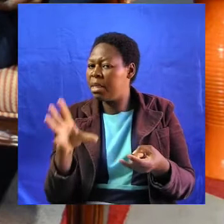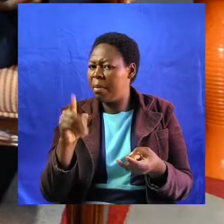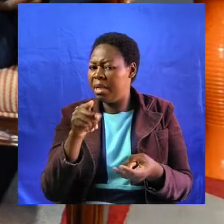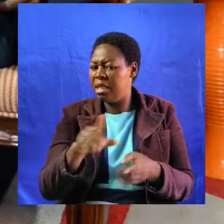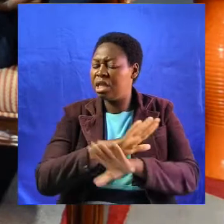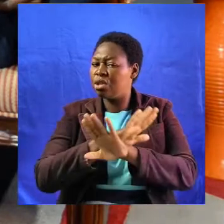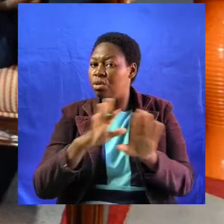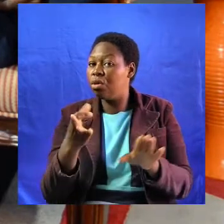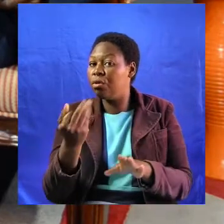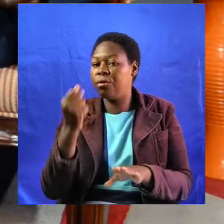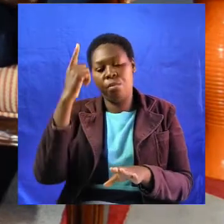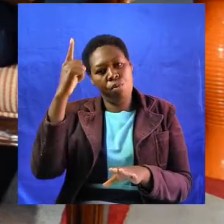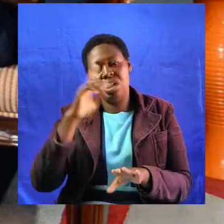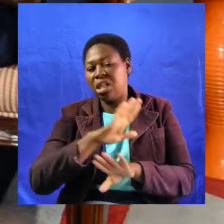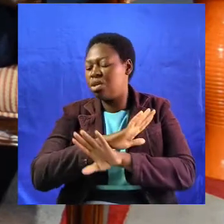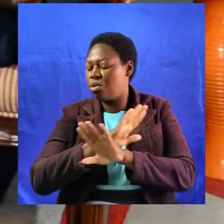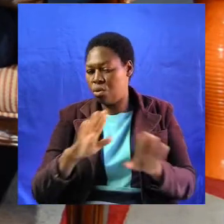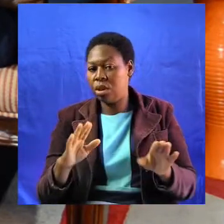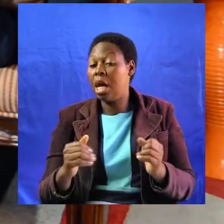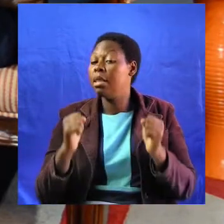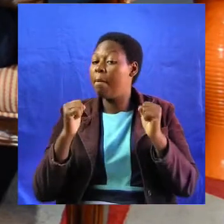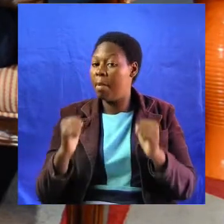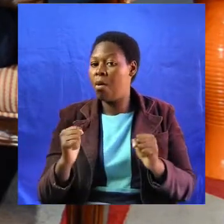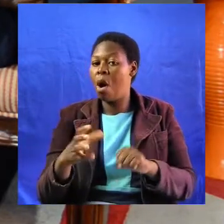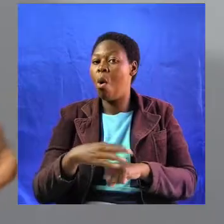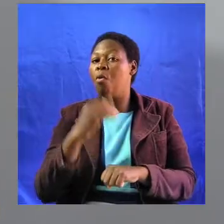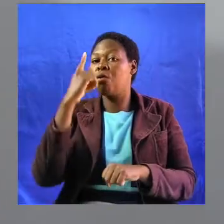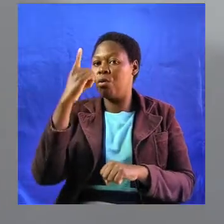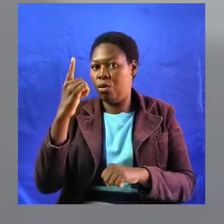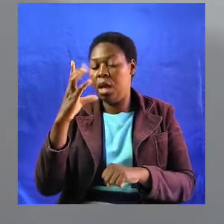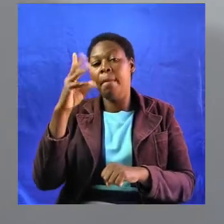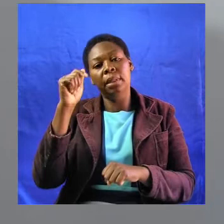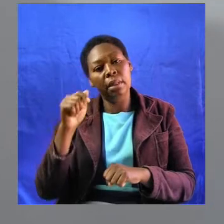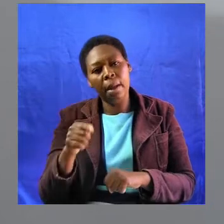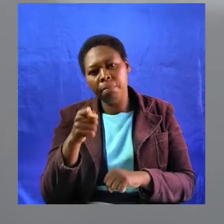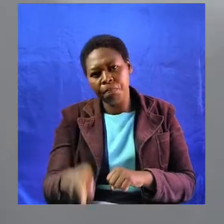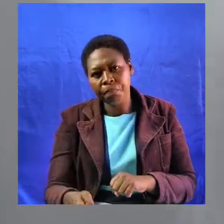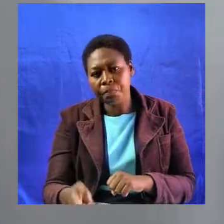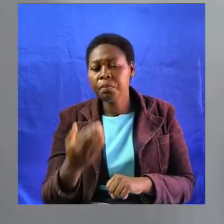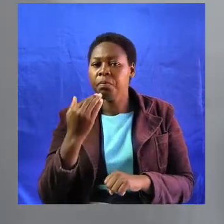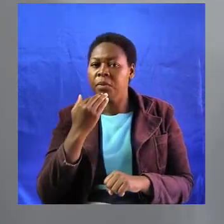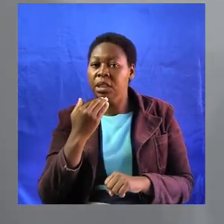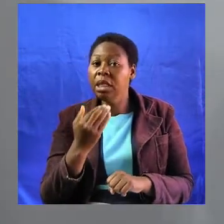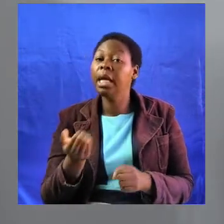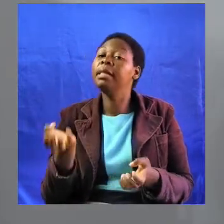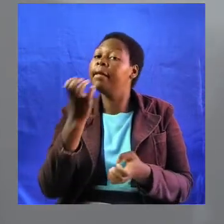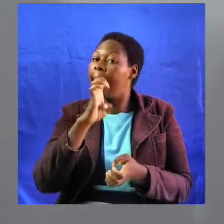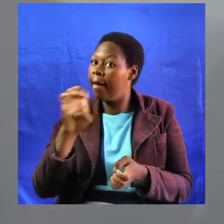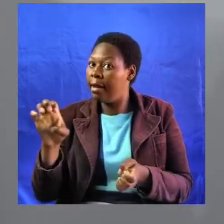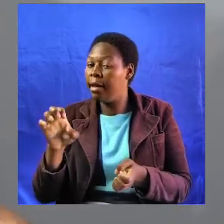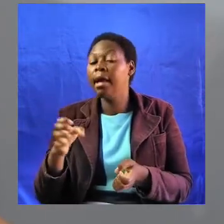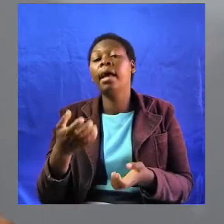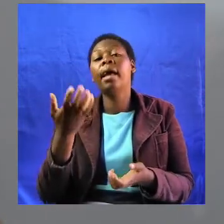you. Pandandati hazvibatsiri matogona mandibatsira. Ndaanchida kuti pakupedzisira mwana